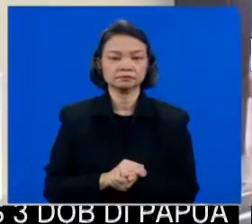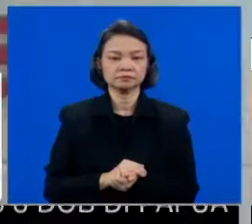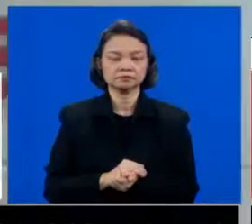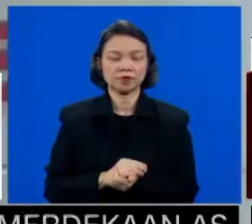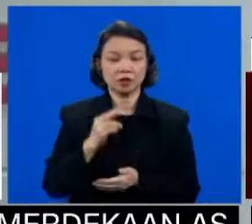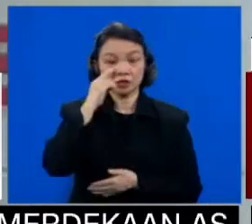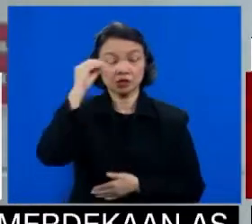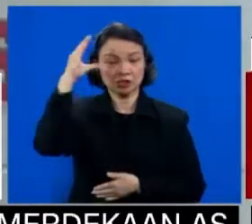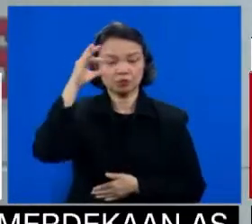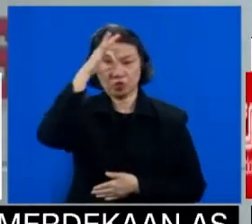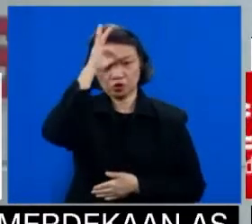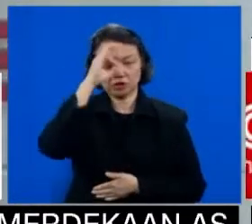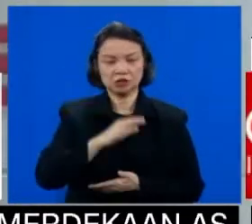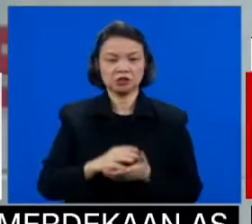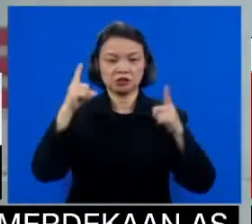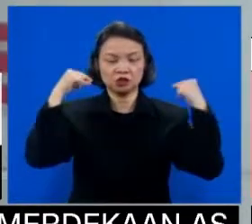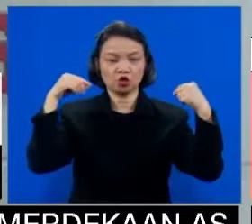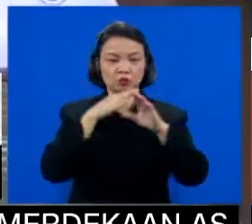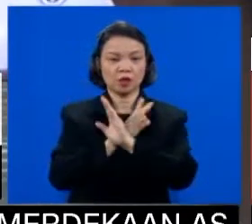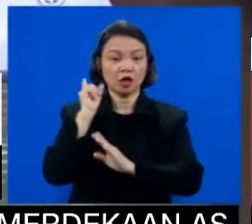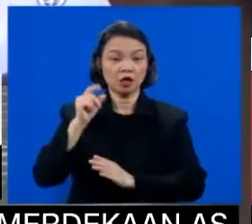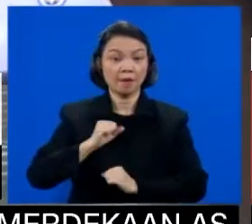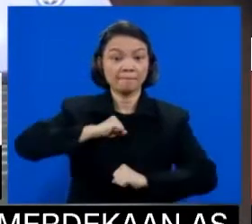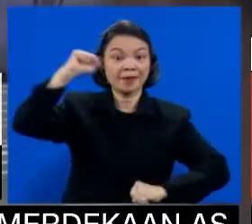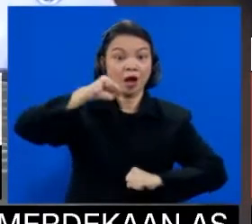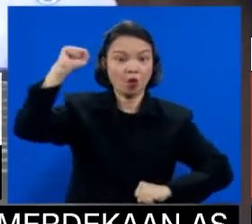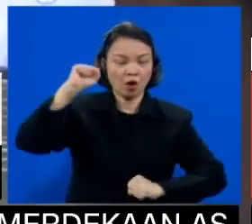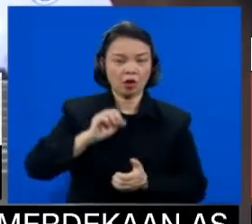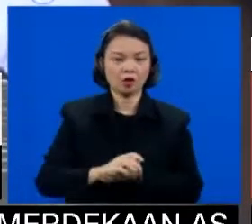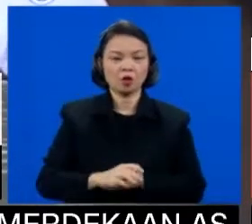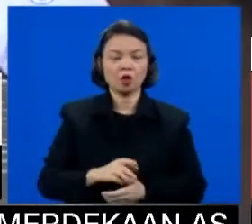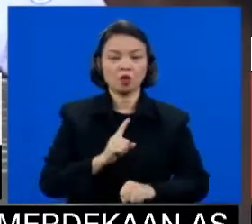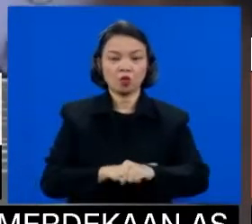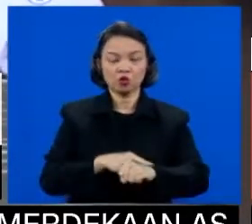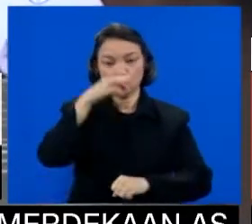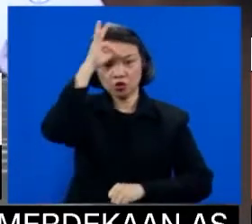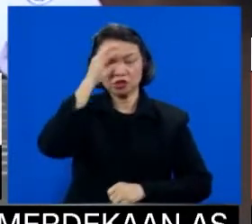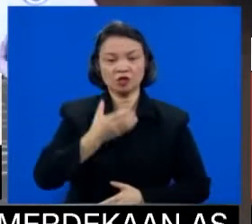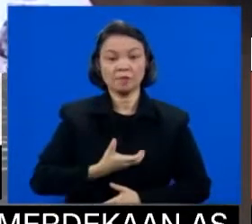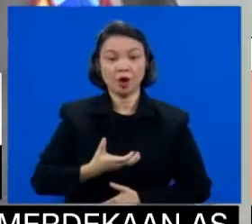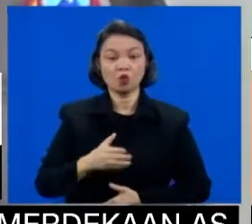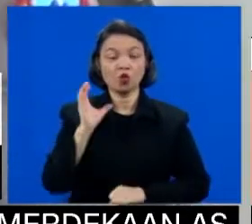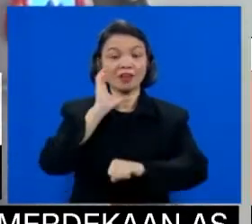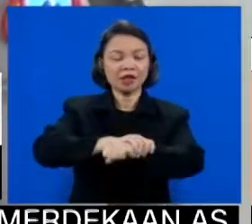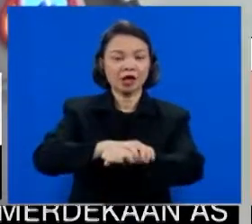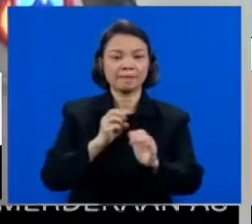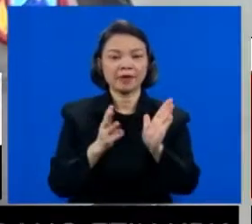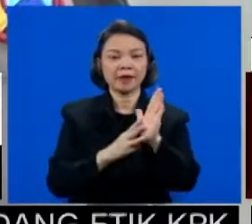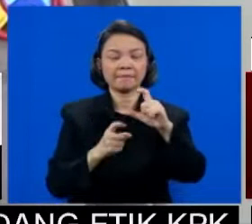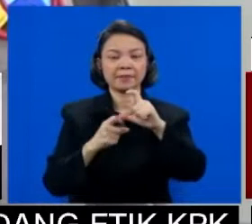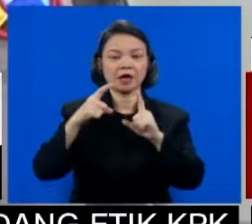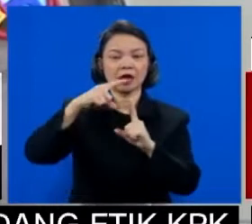Senin siang, Polda Jawa Timur mengonfirmasi adanya perlawanan saat upaya penangkapan MSAT, tersangka kasus pencabulan